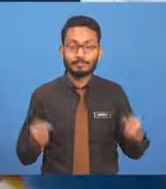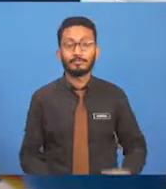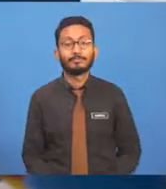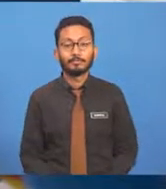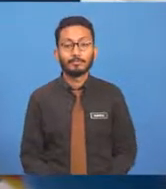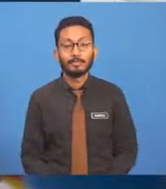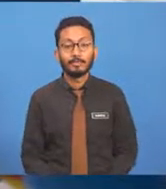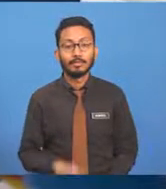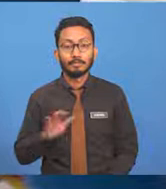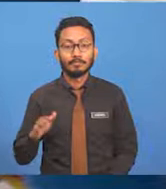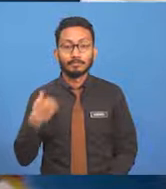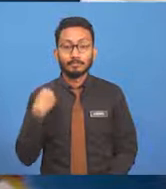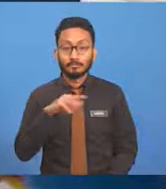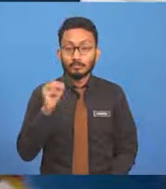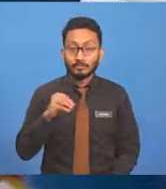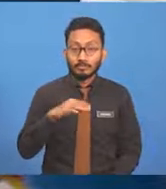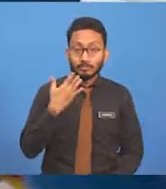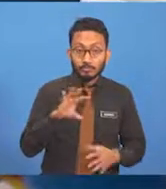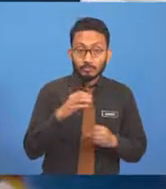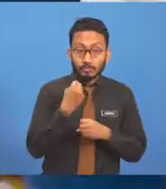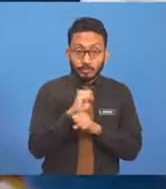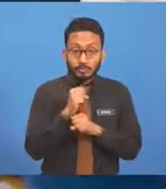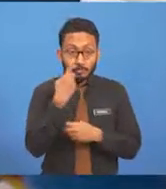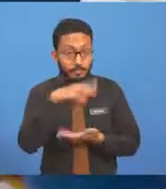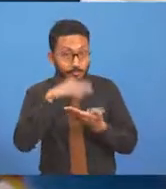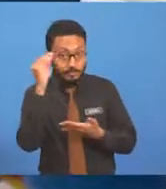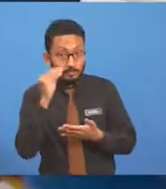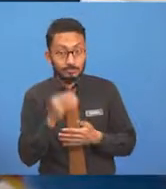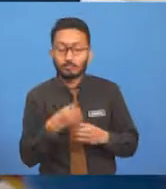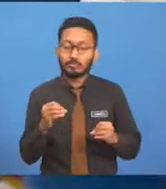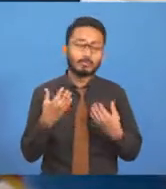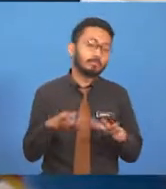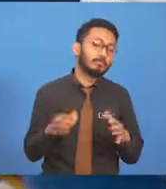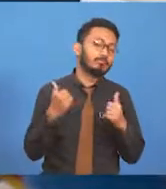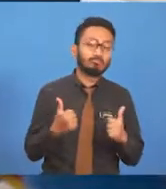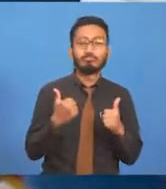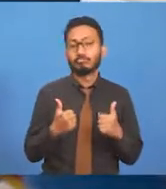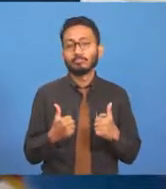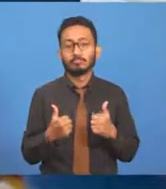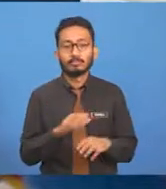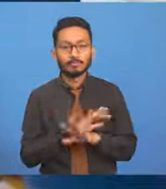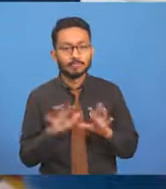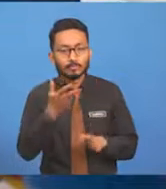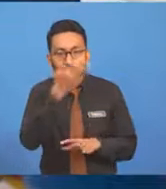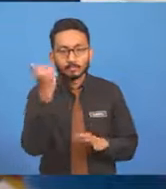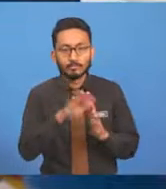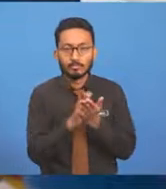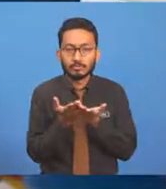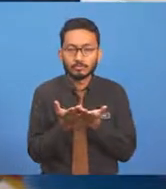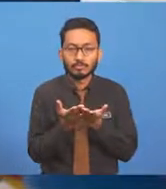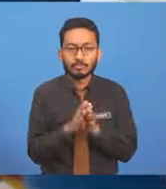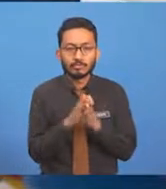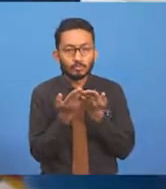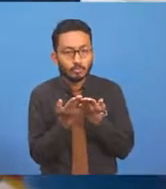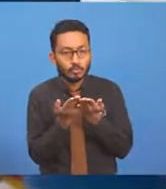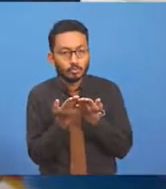pembelajaran pada hari ini? Oh, sudah. Bagus semua. Jangan lupa buka buku teks pendidikan